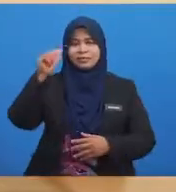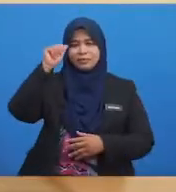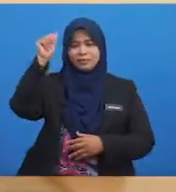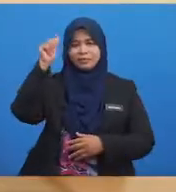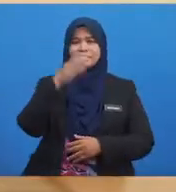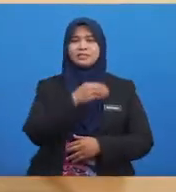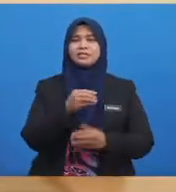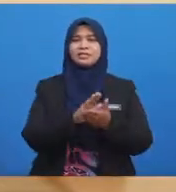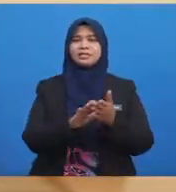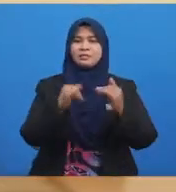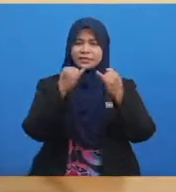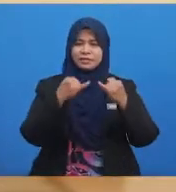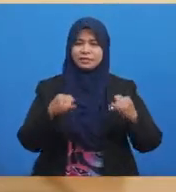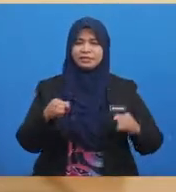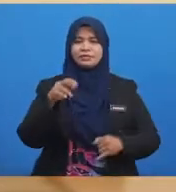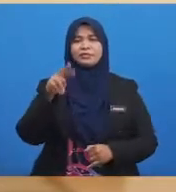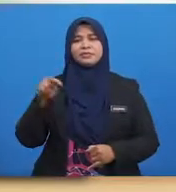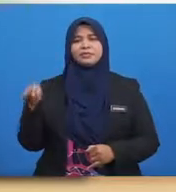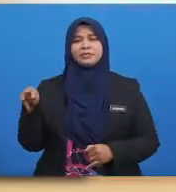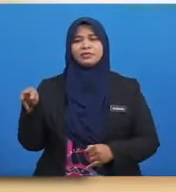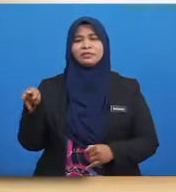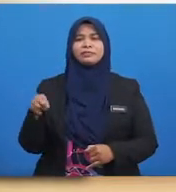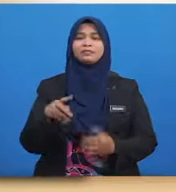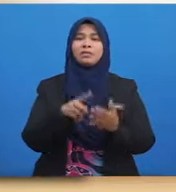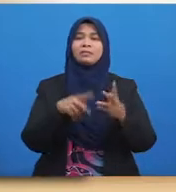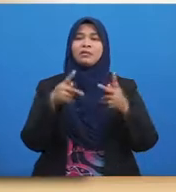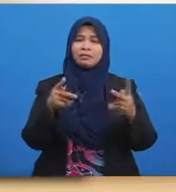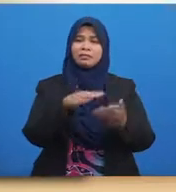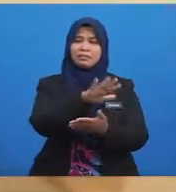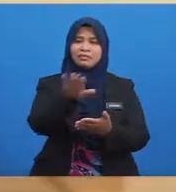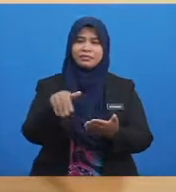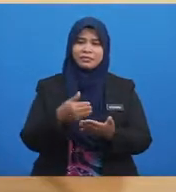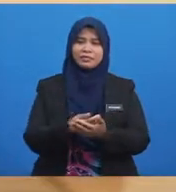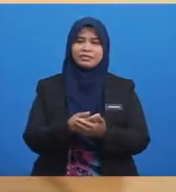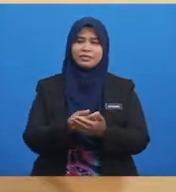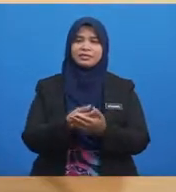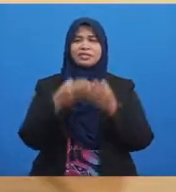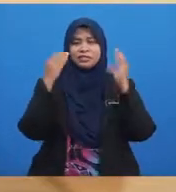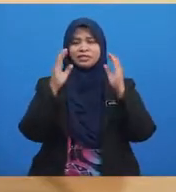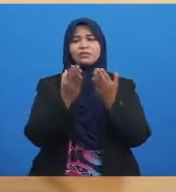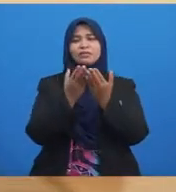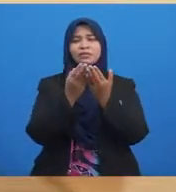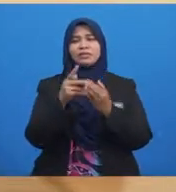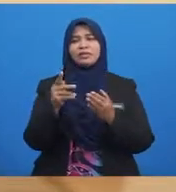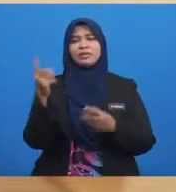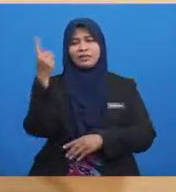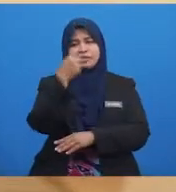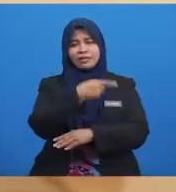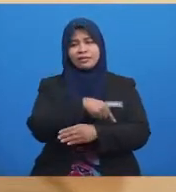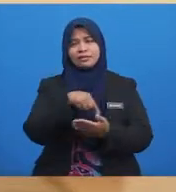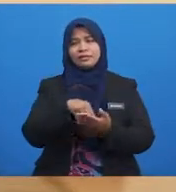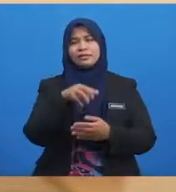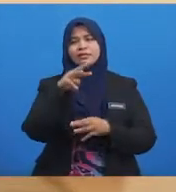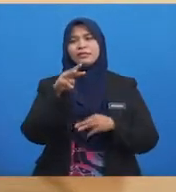Assalamualaikum dan selamat sejahtera murid-murid. Apa khabar semua? Cikgu doakan hari ini